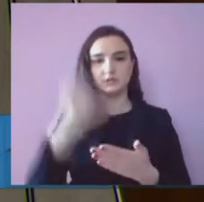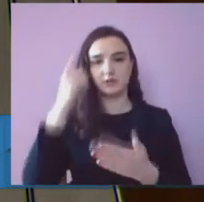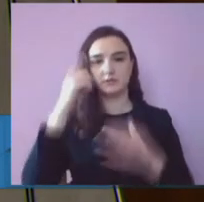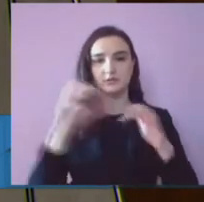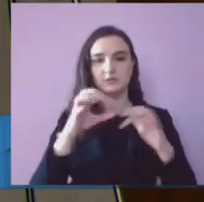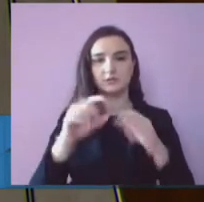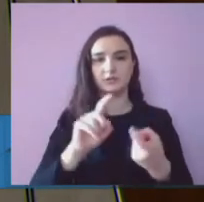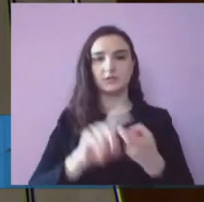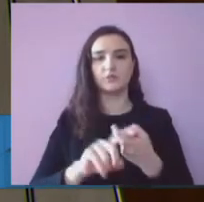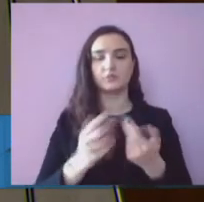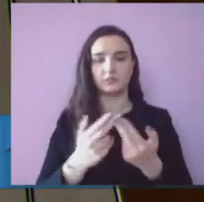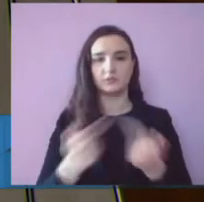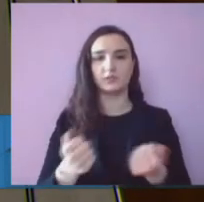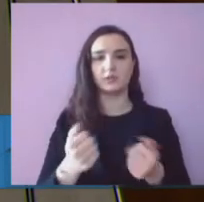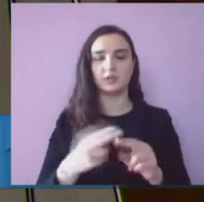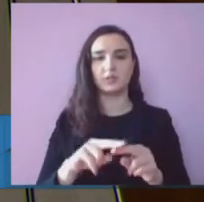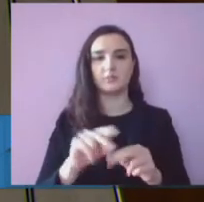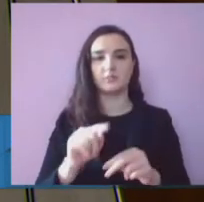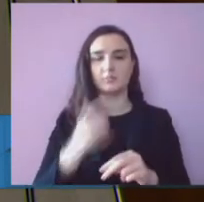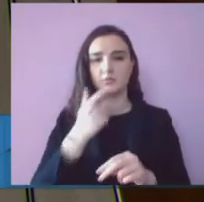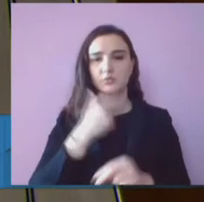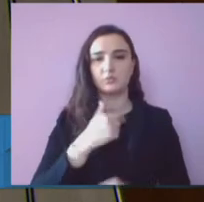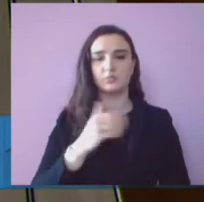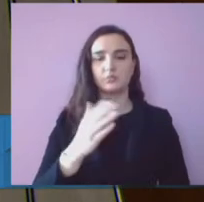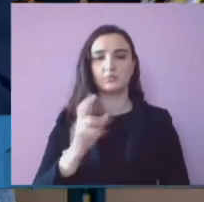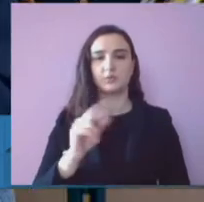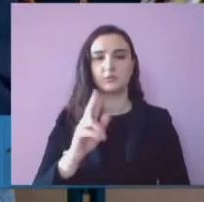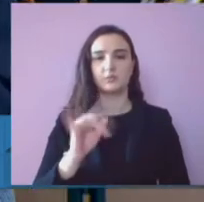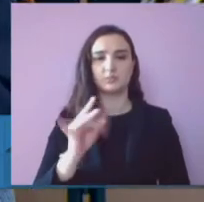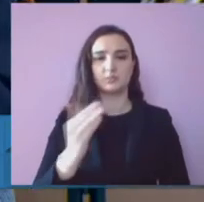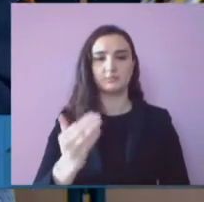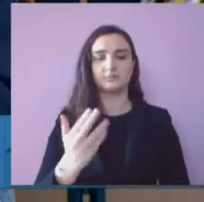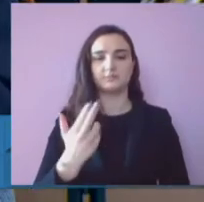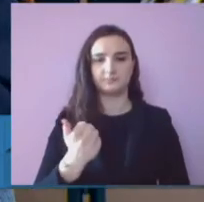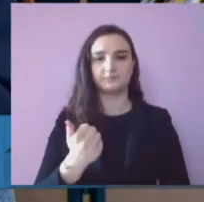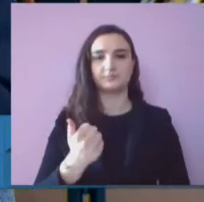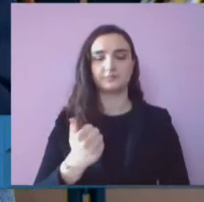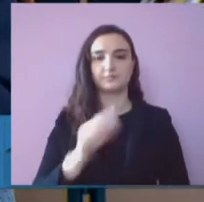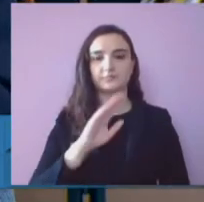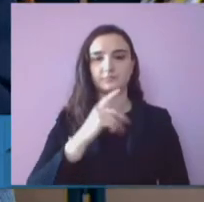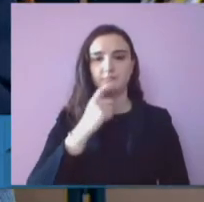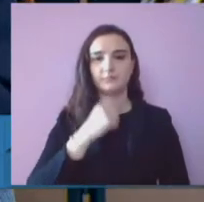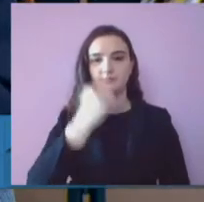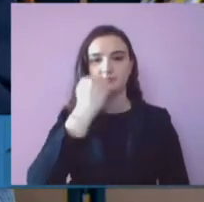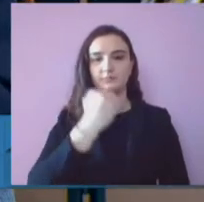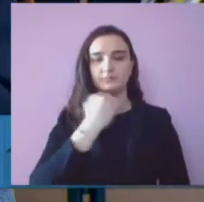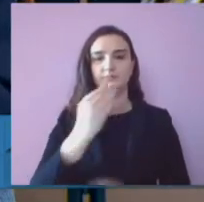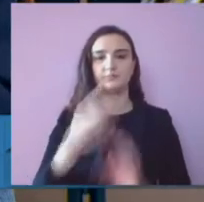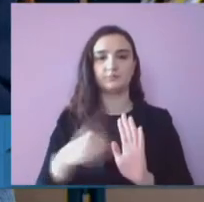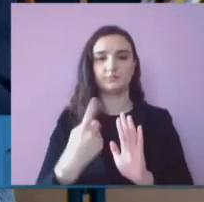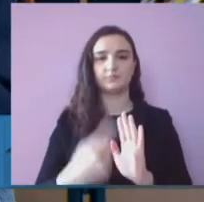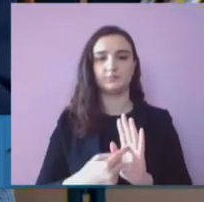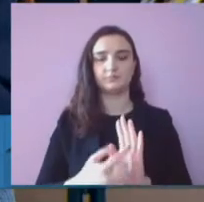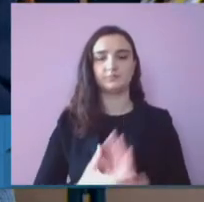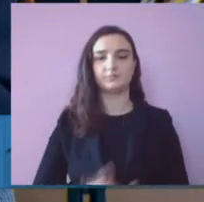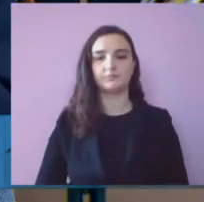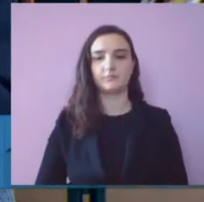ნამდვილად დაკავშირებული ამბავი. ბატონო ბაკურ. დიახ. კი, რა თქმა უნდა, გაბატონო, მადლობა კითხვისთვის.